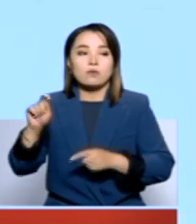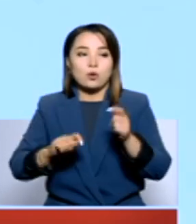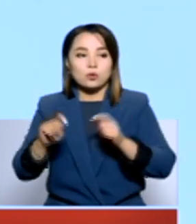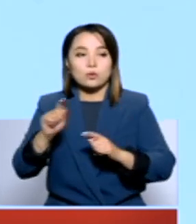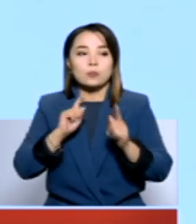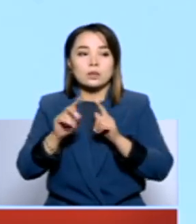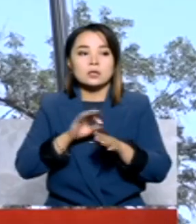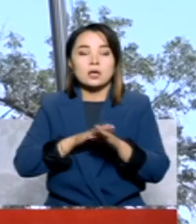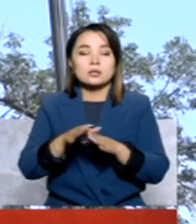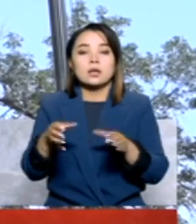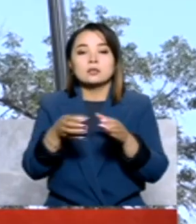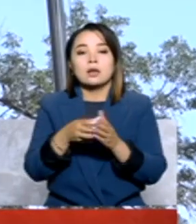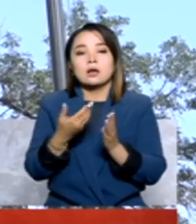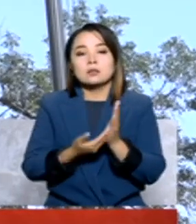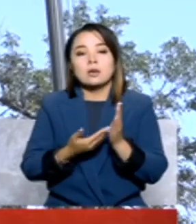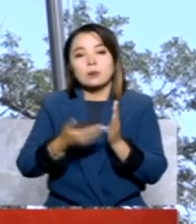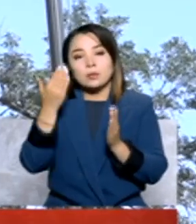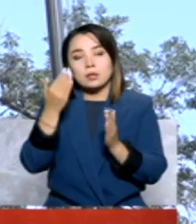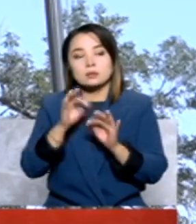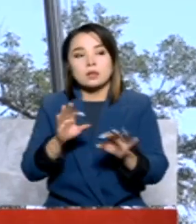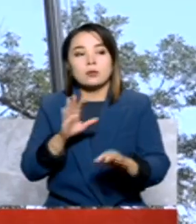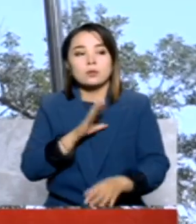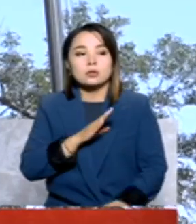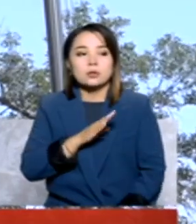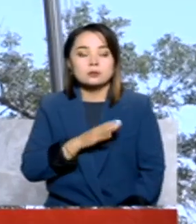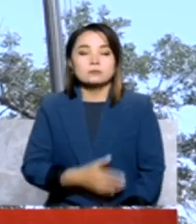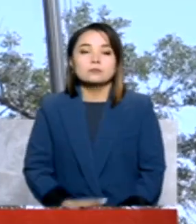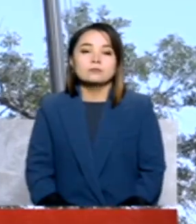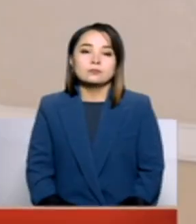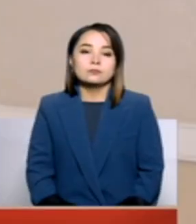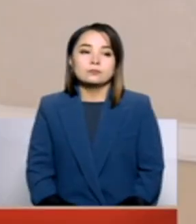жиналған сарапшылар осылай деп пікір білдірді.